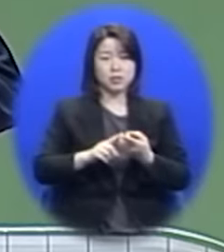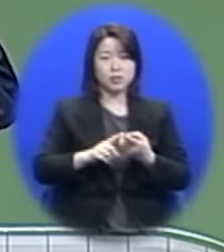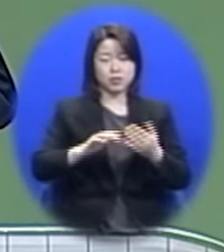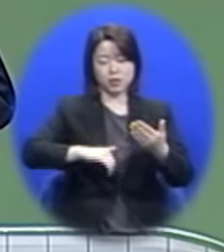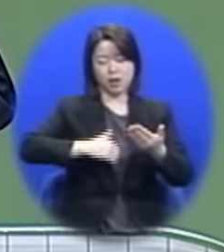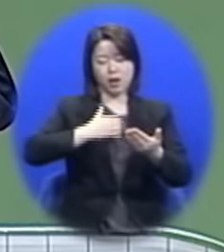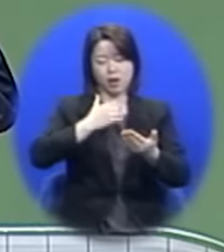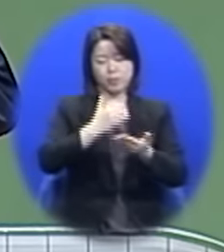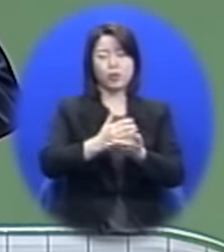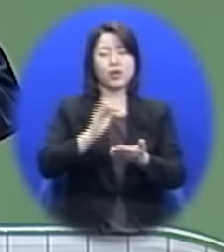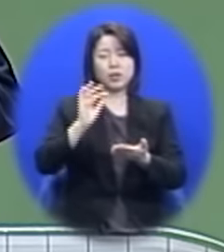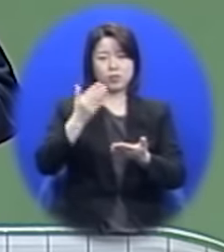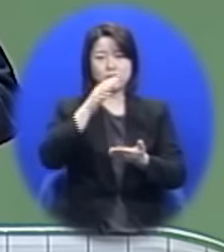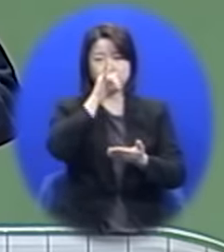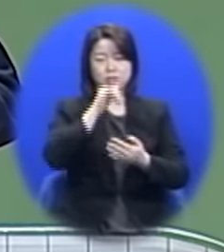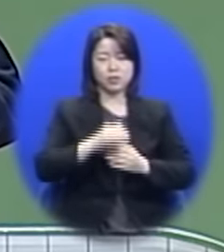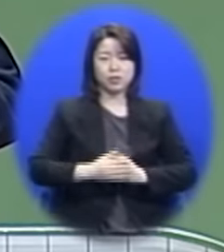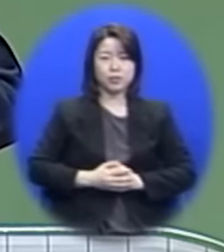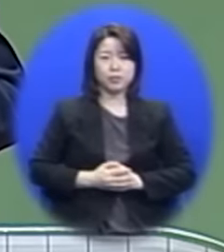감동하게 됩니다.